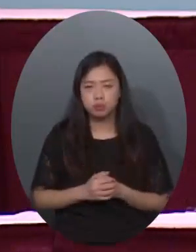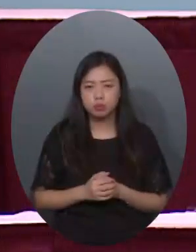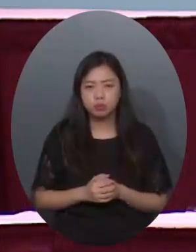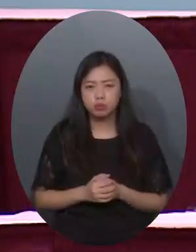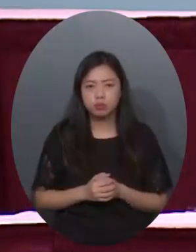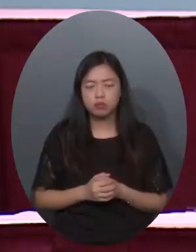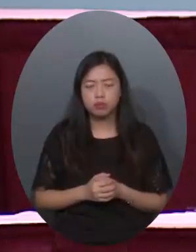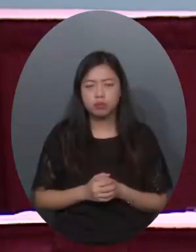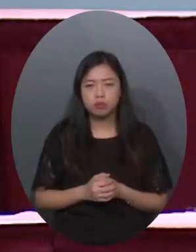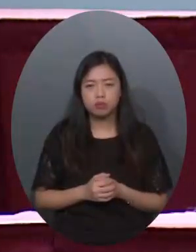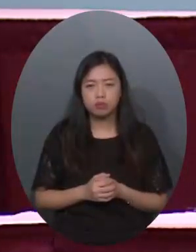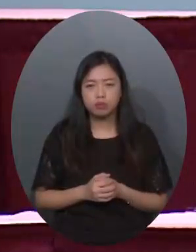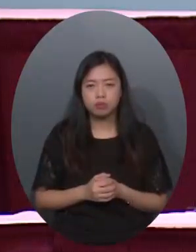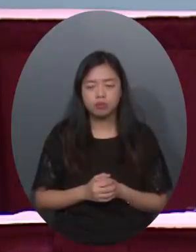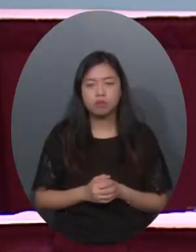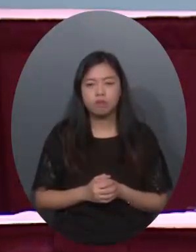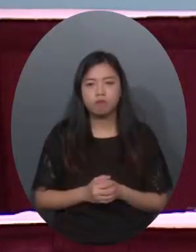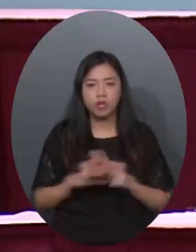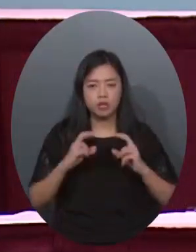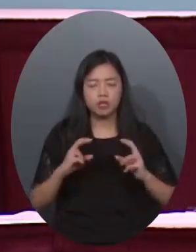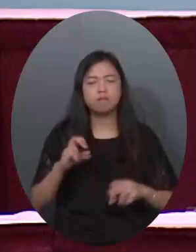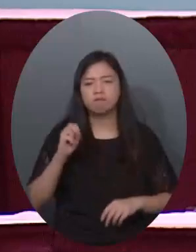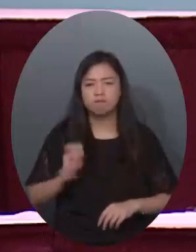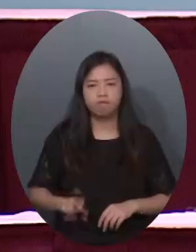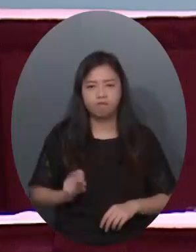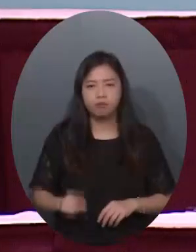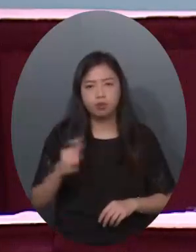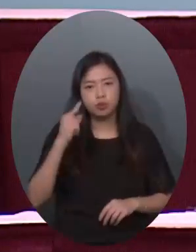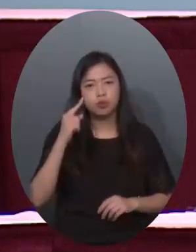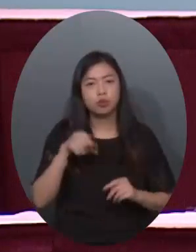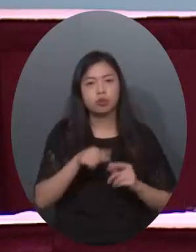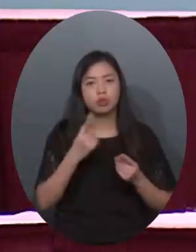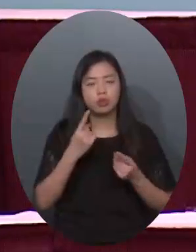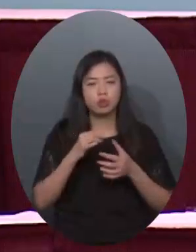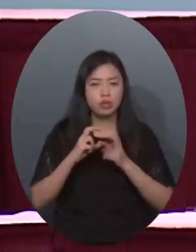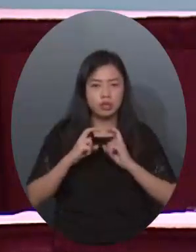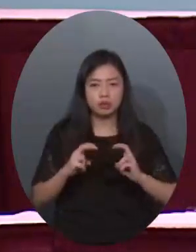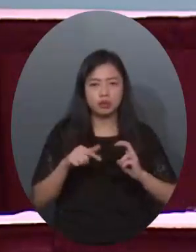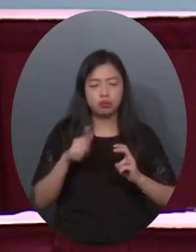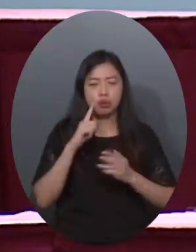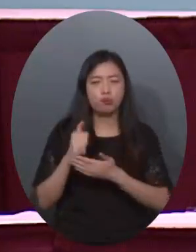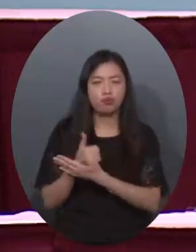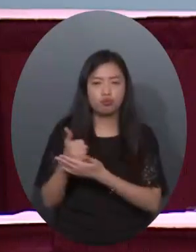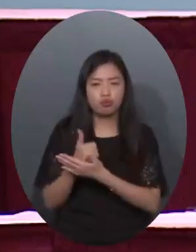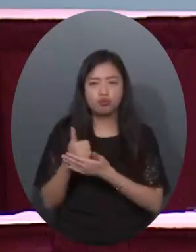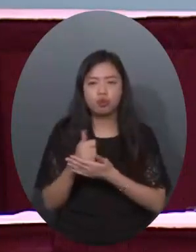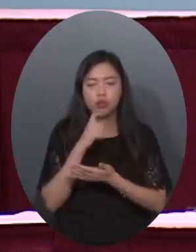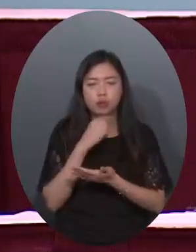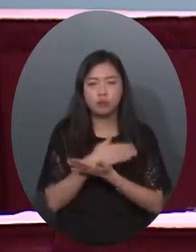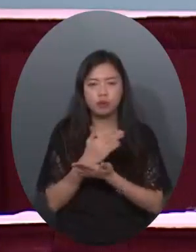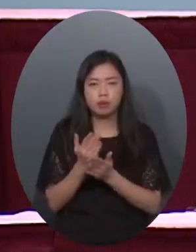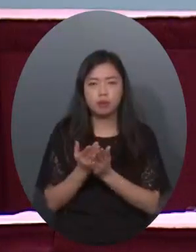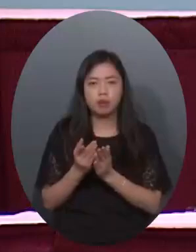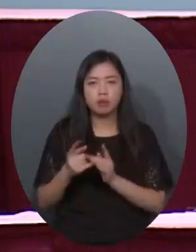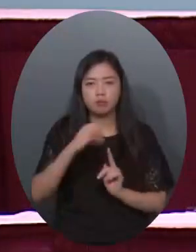縱然如此，港鐵仍致力透過在鐵路網絡沿線引入各式各樣的車